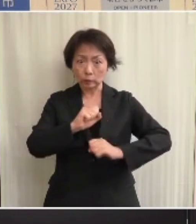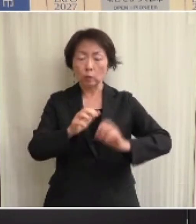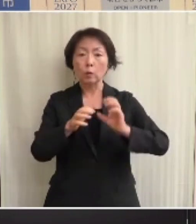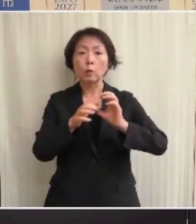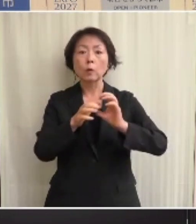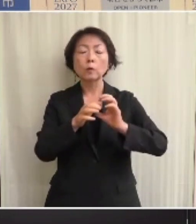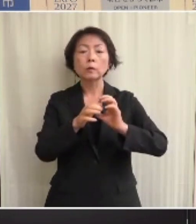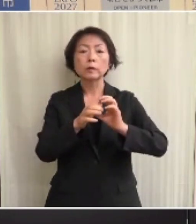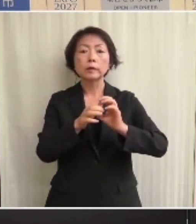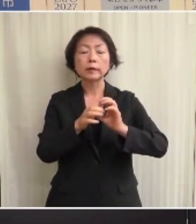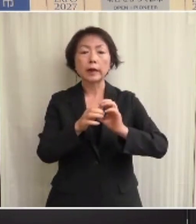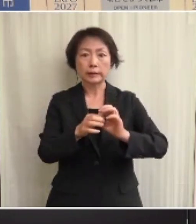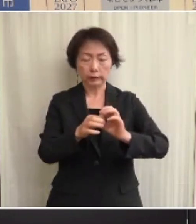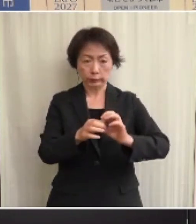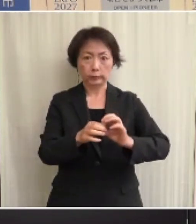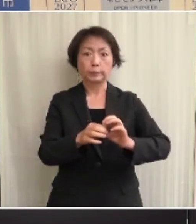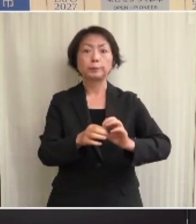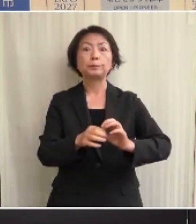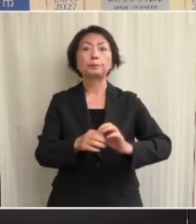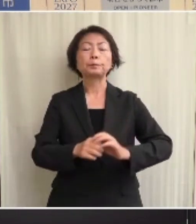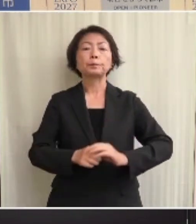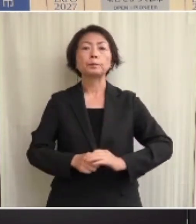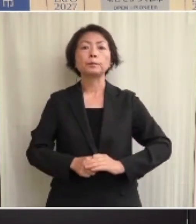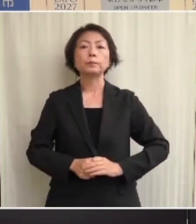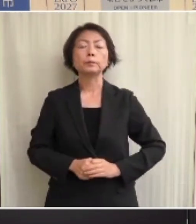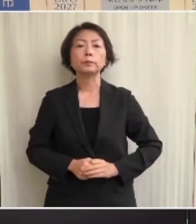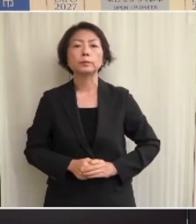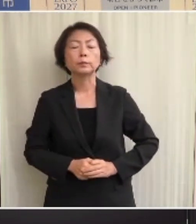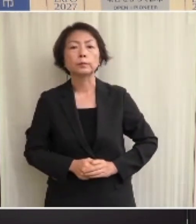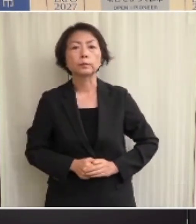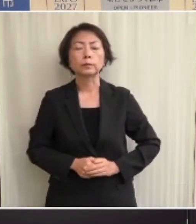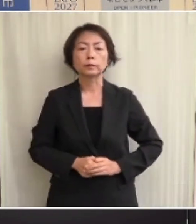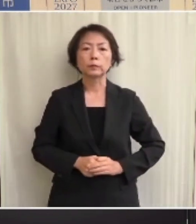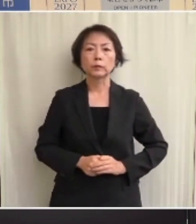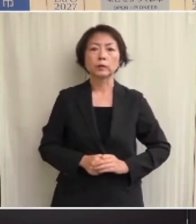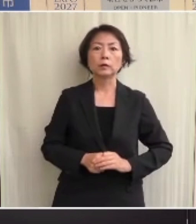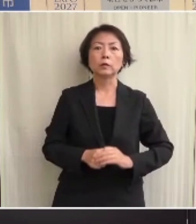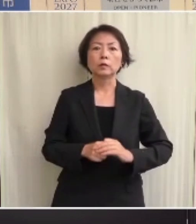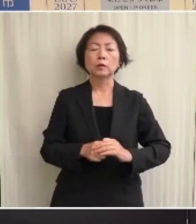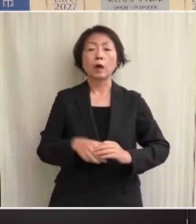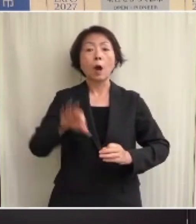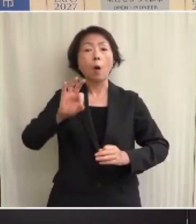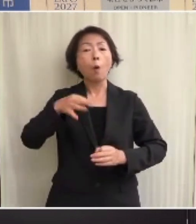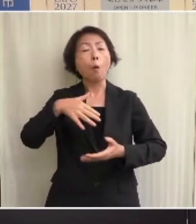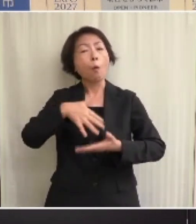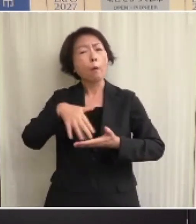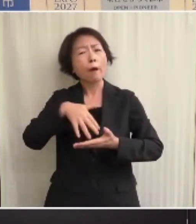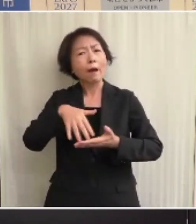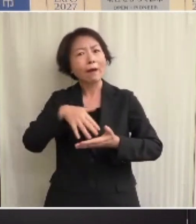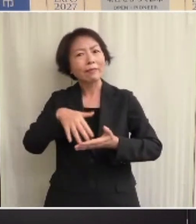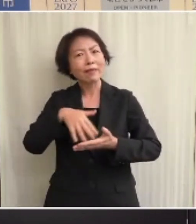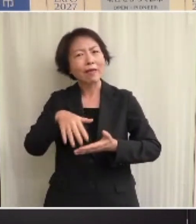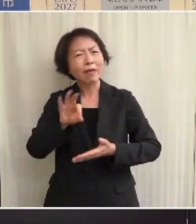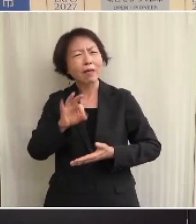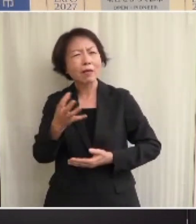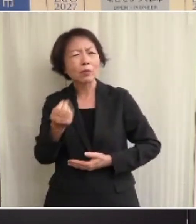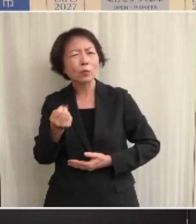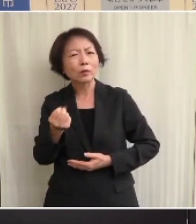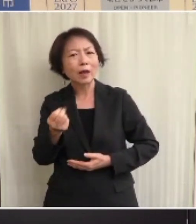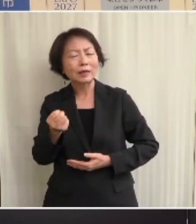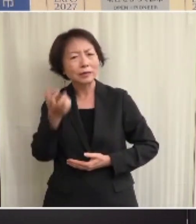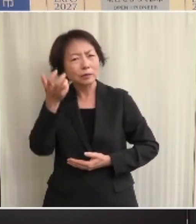減災防災に関する対策にかかる予算、大体どれぐらいなの